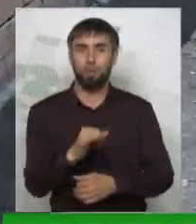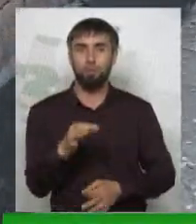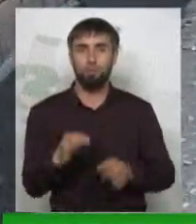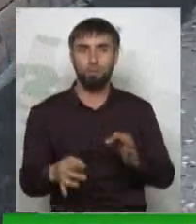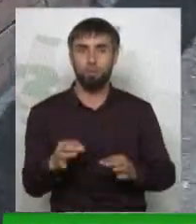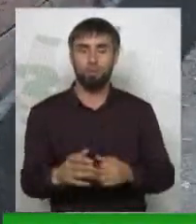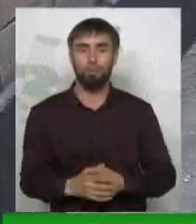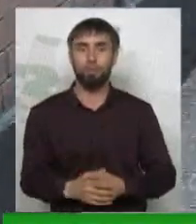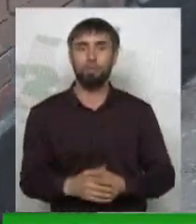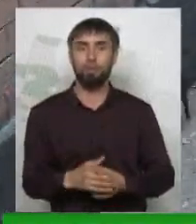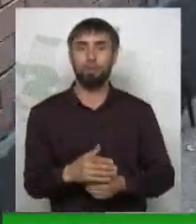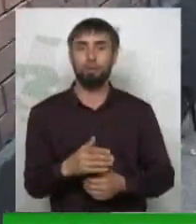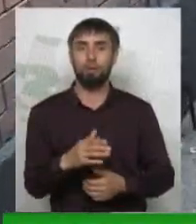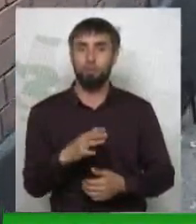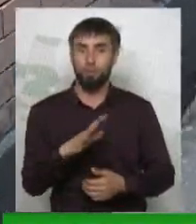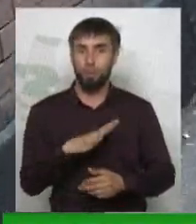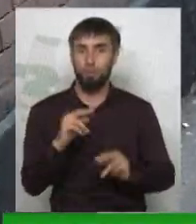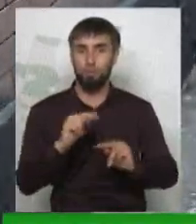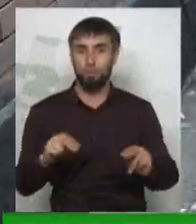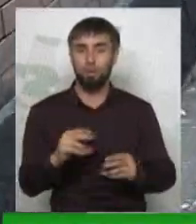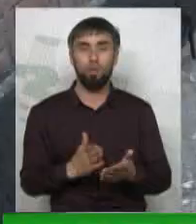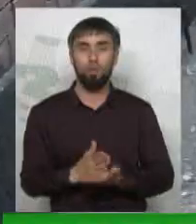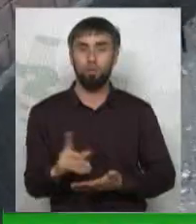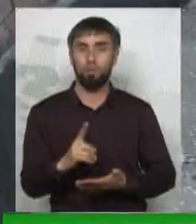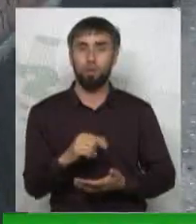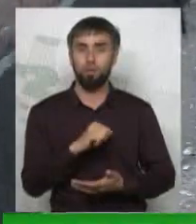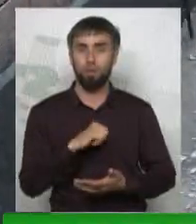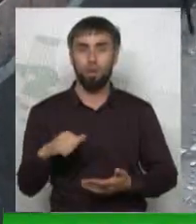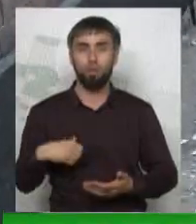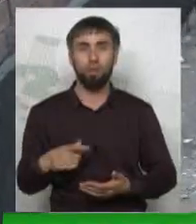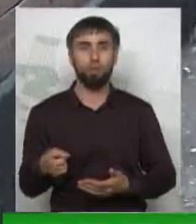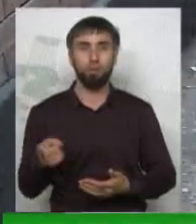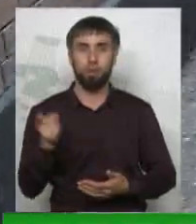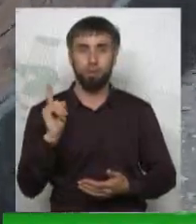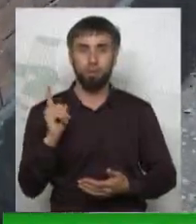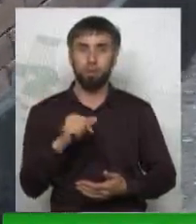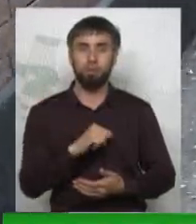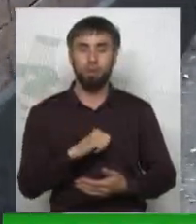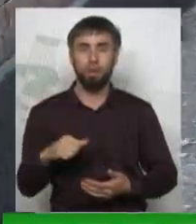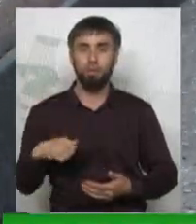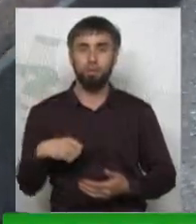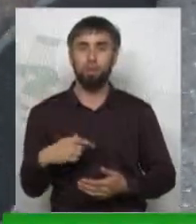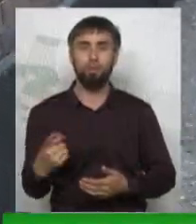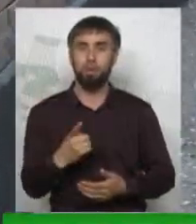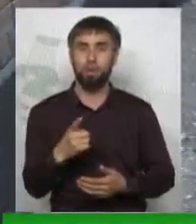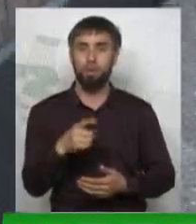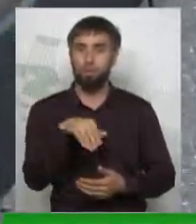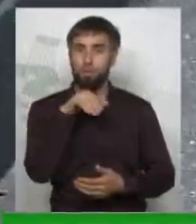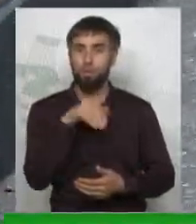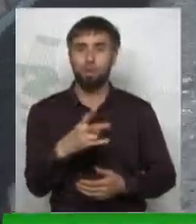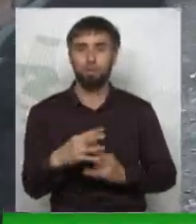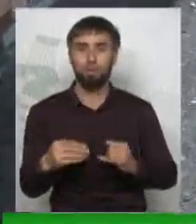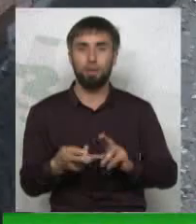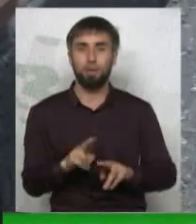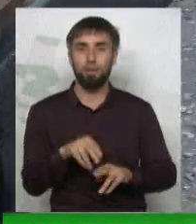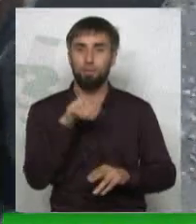судьи были учителя. Выходит, что самая древняя, самая первая профессия на Земле